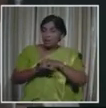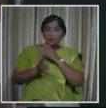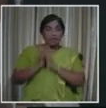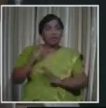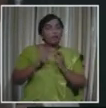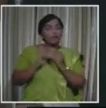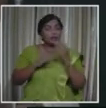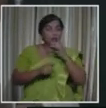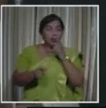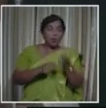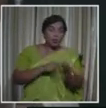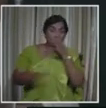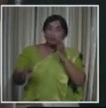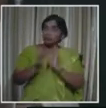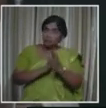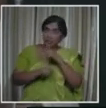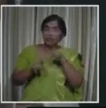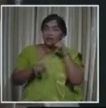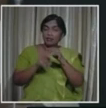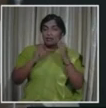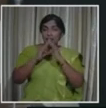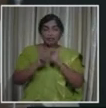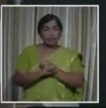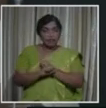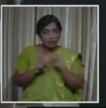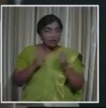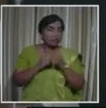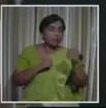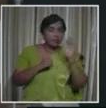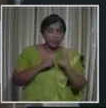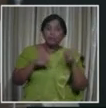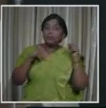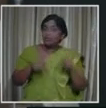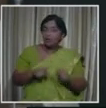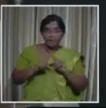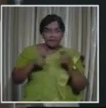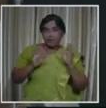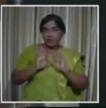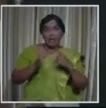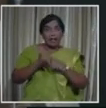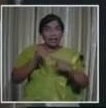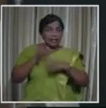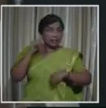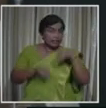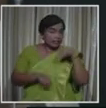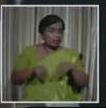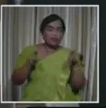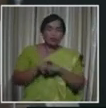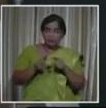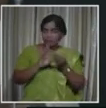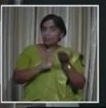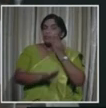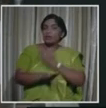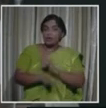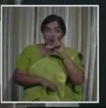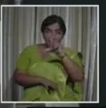වලට ගිහලා පහර ගහන්නේ ගිනි තියන්නේ ඔවුන්ට ඉන්න තැනක් නැති බවට පත් කරන්නේ අද වෙන මොනවත් නෙවෙයි දේශපාලන වශයෙන් අර එදා